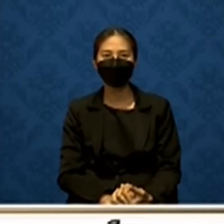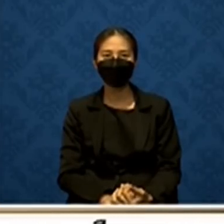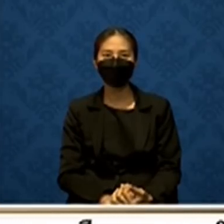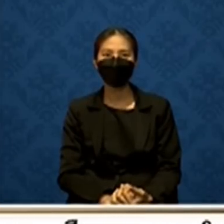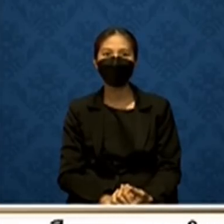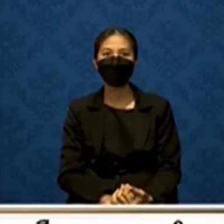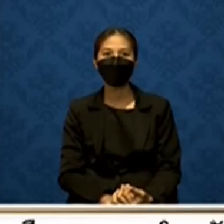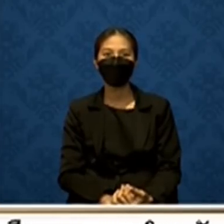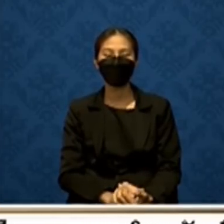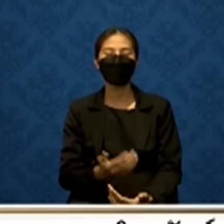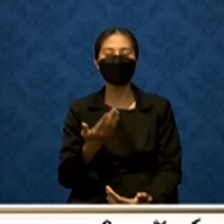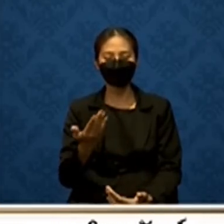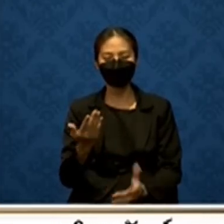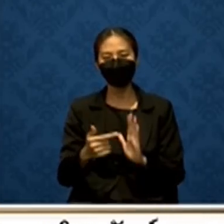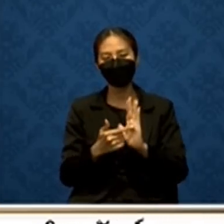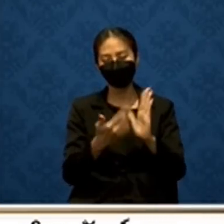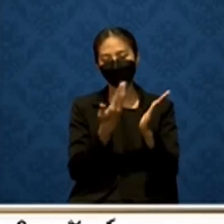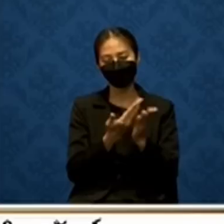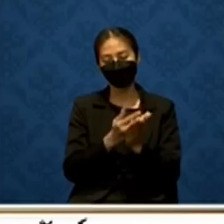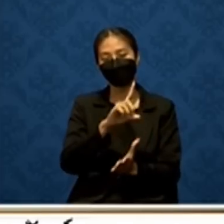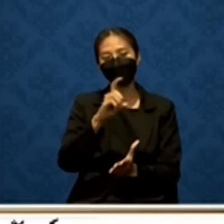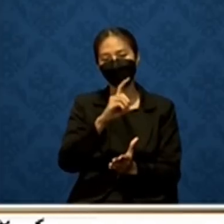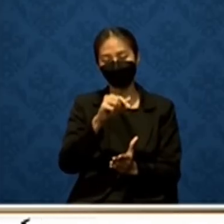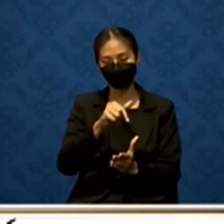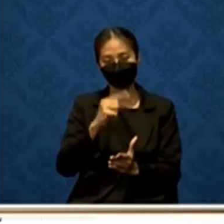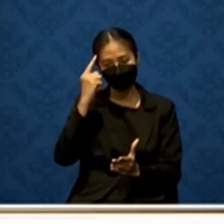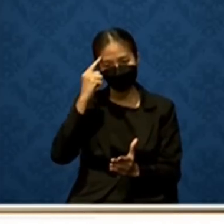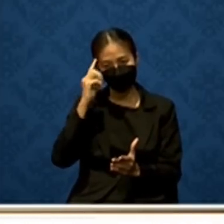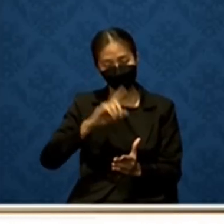บาทแรกที่เปนรายจยทั้หมดเราใช้ได้ Android Vระว่า